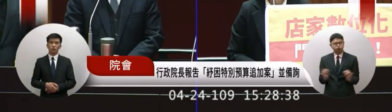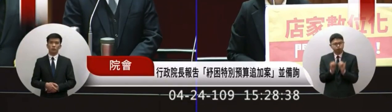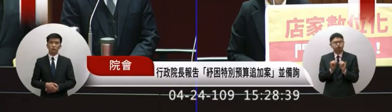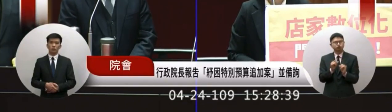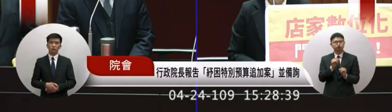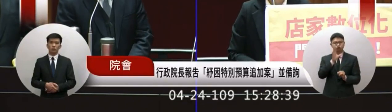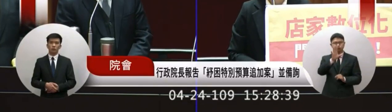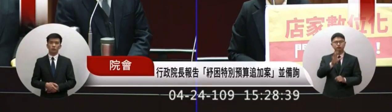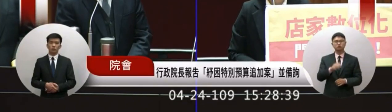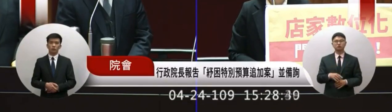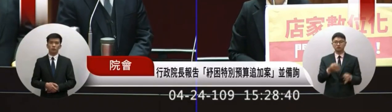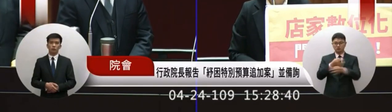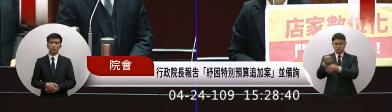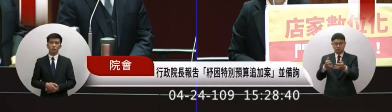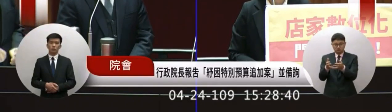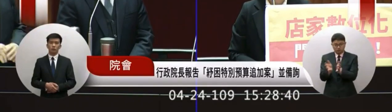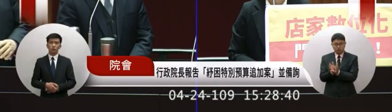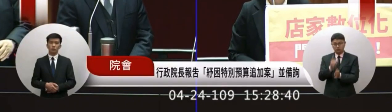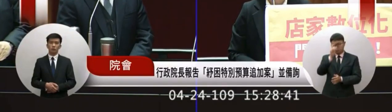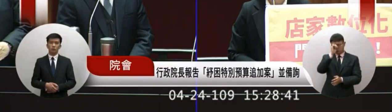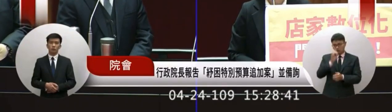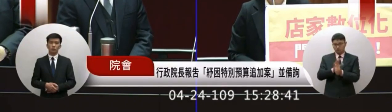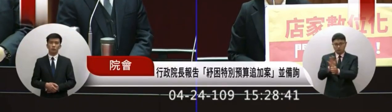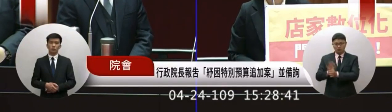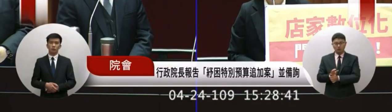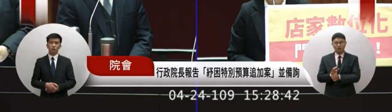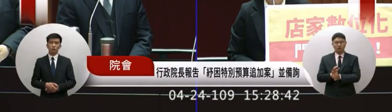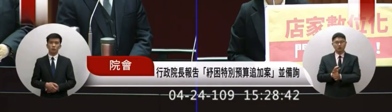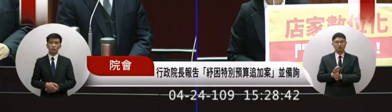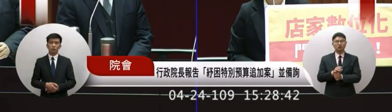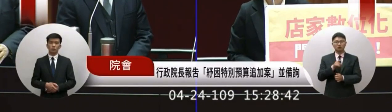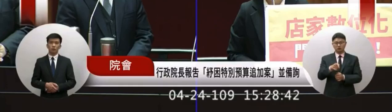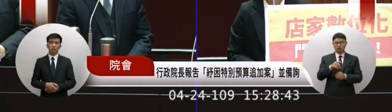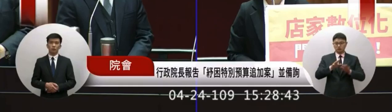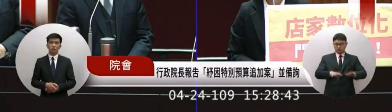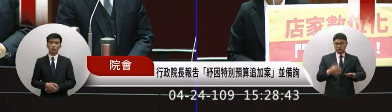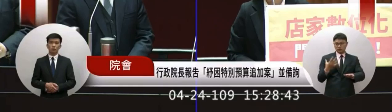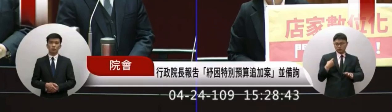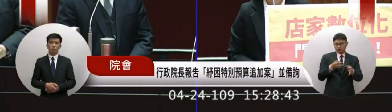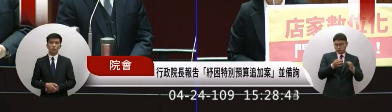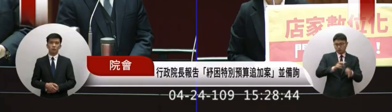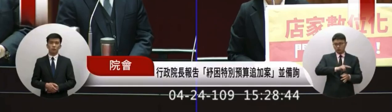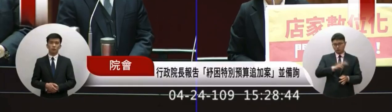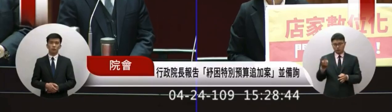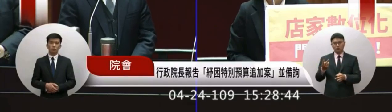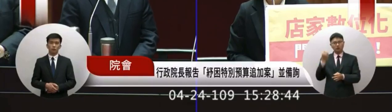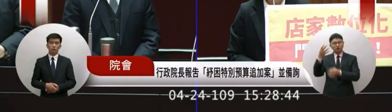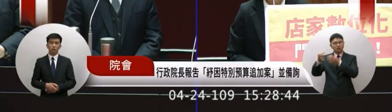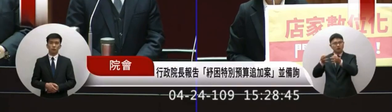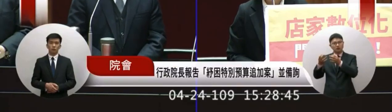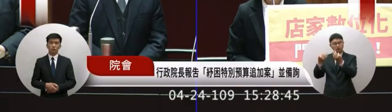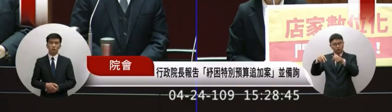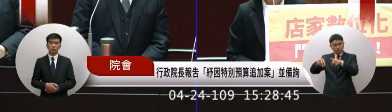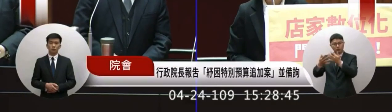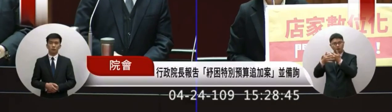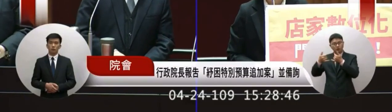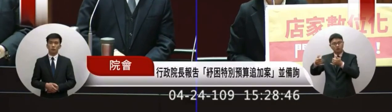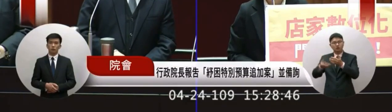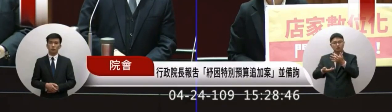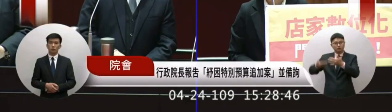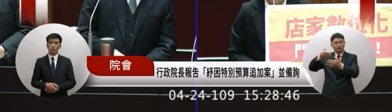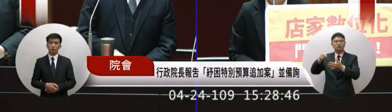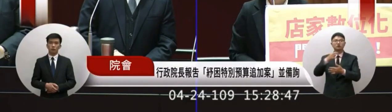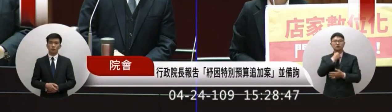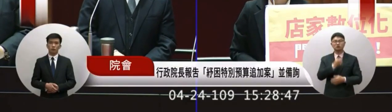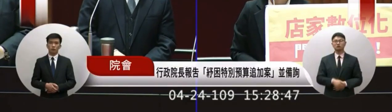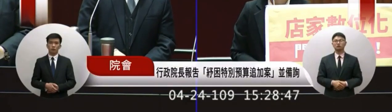矛盾，因为经济部这边的补助是希望能够借由这个机会做到数位化转型的这个产业升级的概念，但是我们财政部在2012年